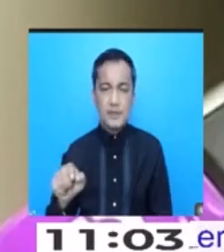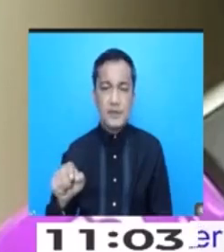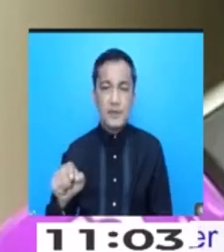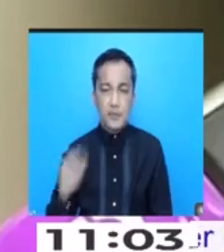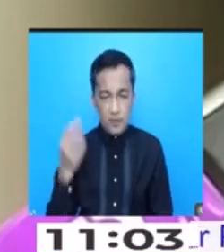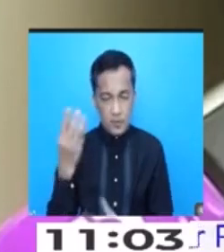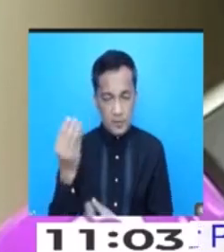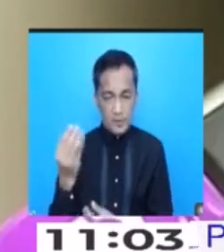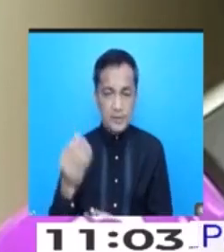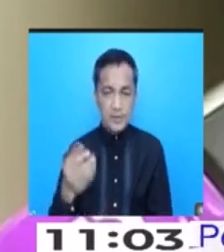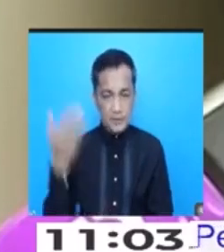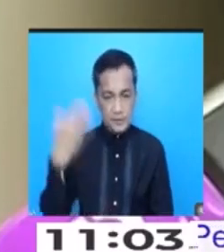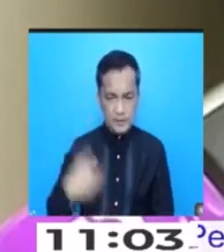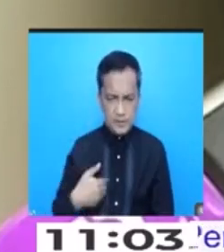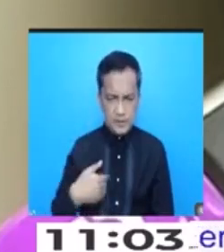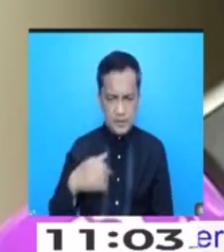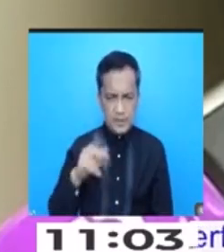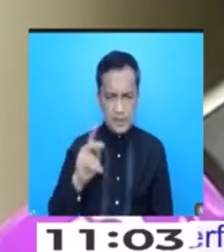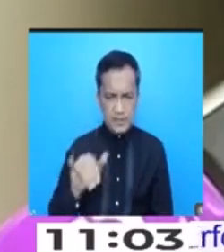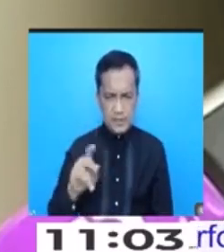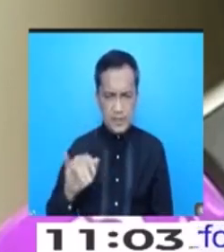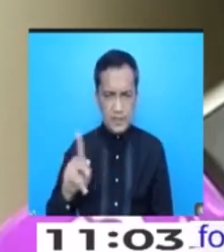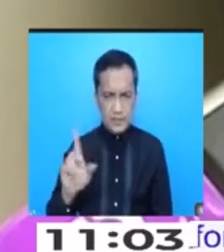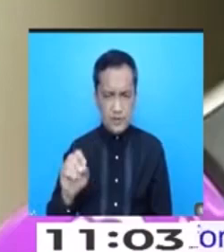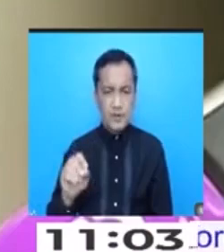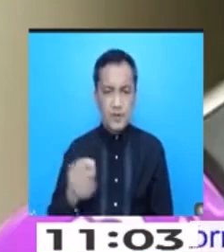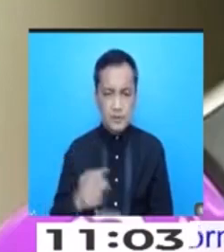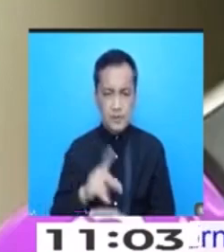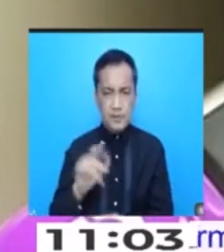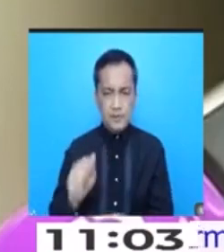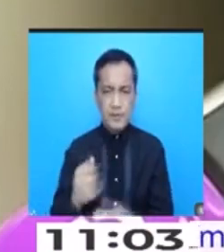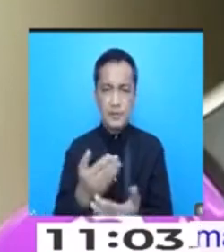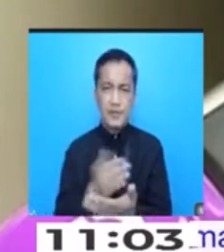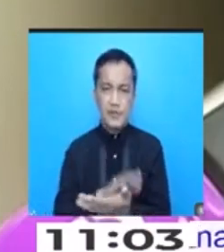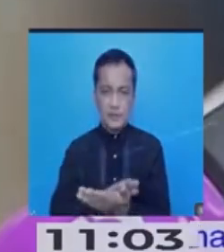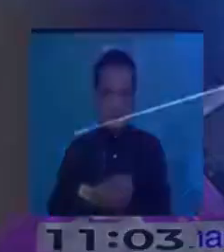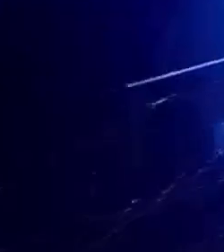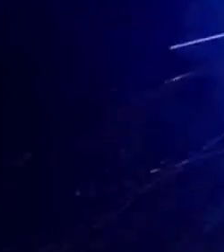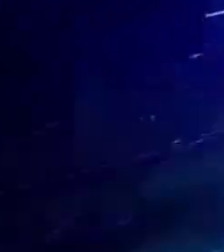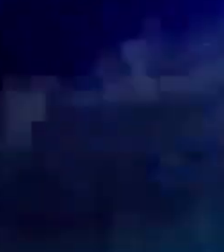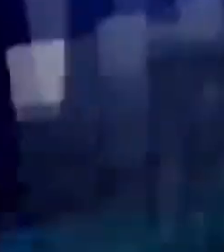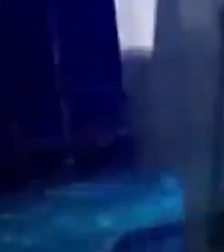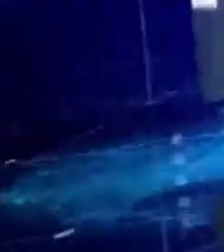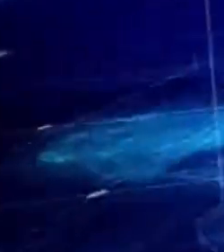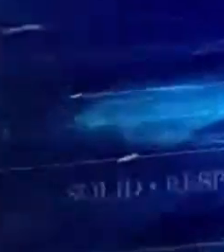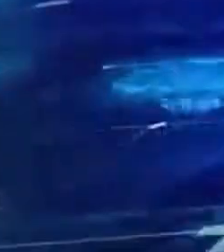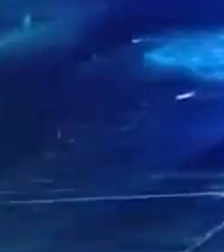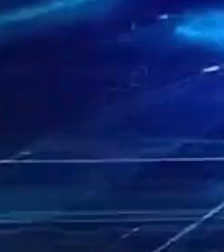Aicardo mula sa PSA. Magandang umaga po sa inyong lahat.